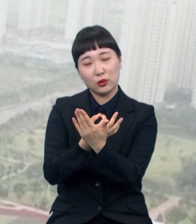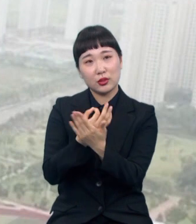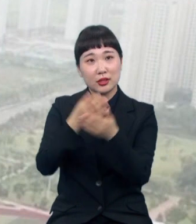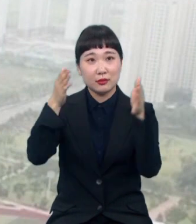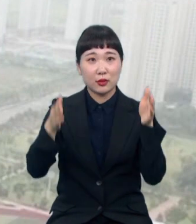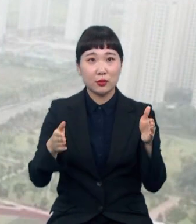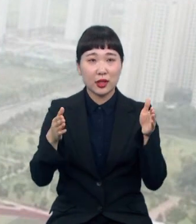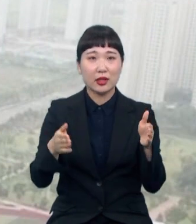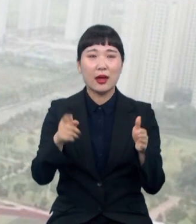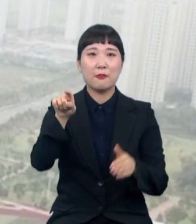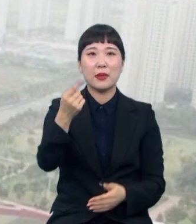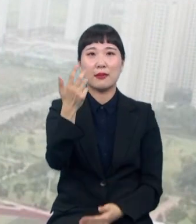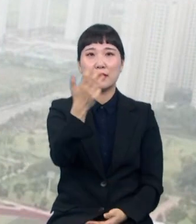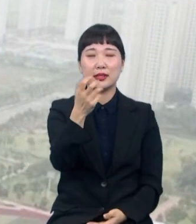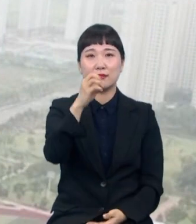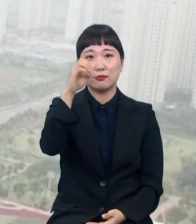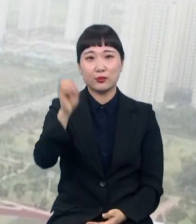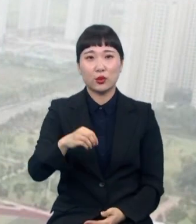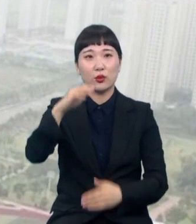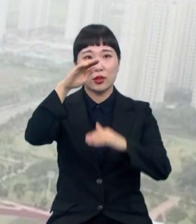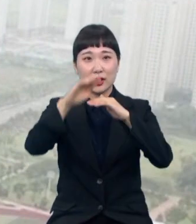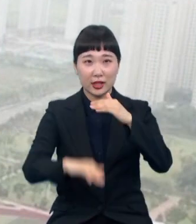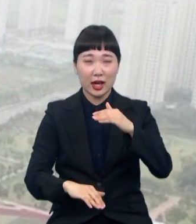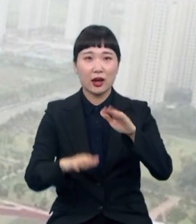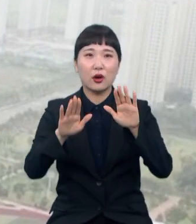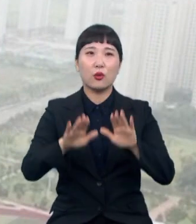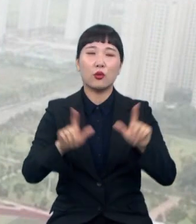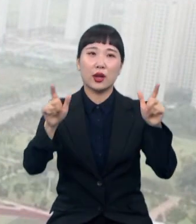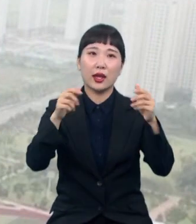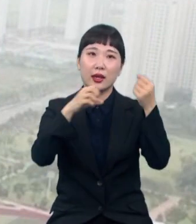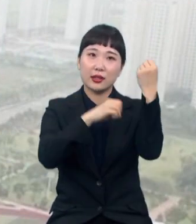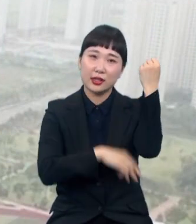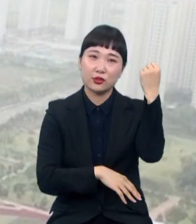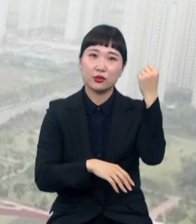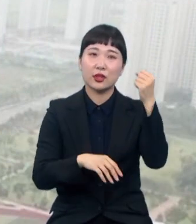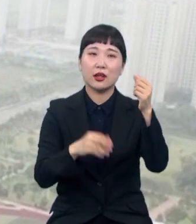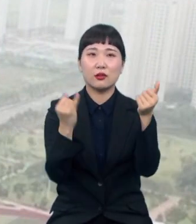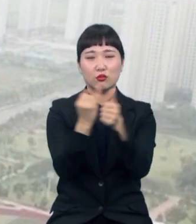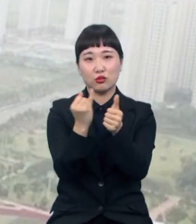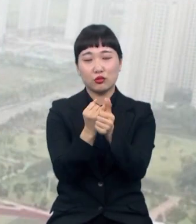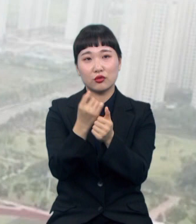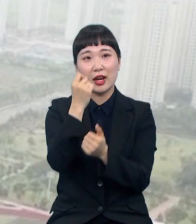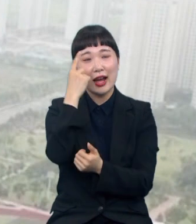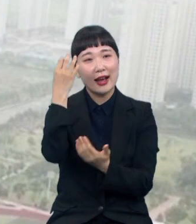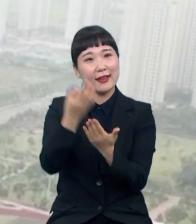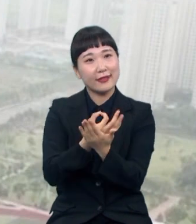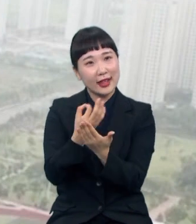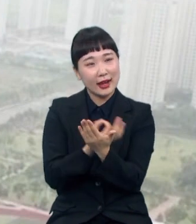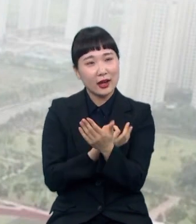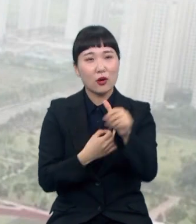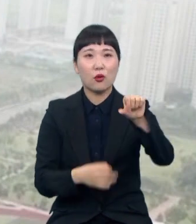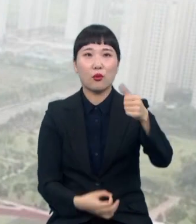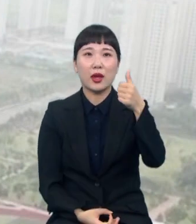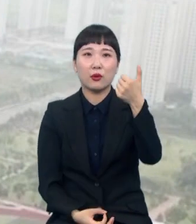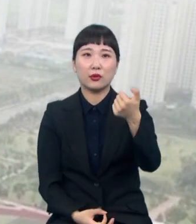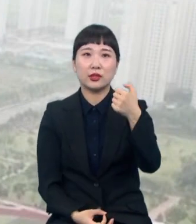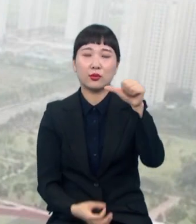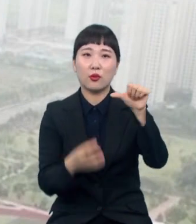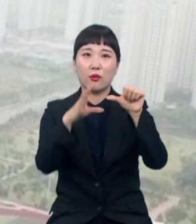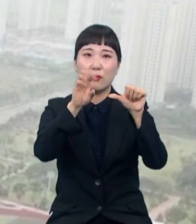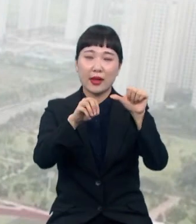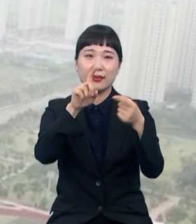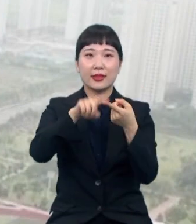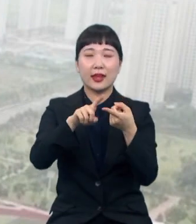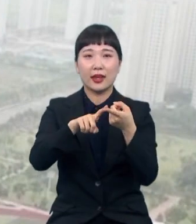중위소득 180% 이하로 올해 기준 2인 가구의 경우 부부의 한 달 급여가 555만 원 이하면